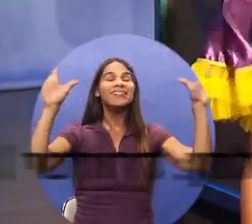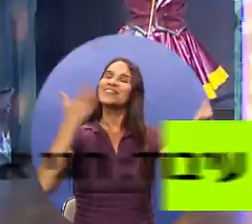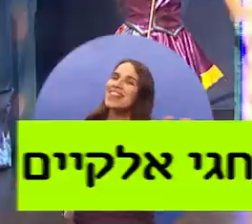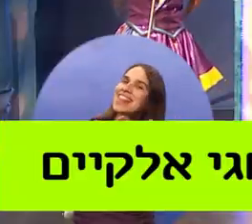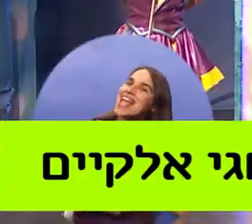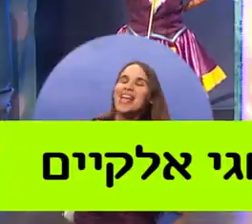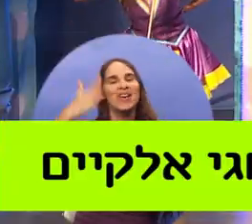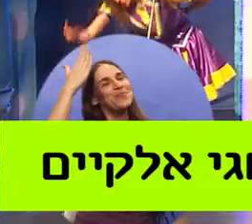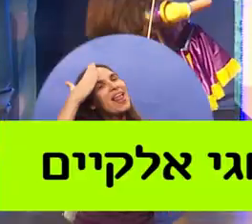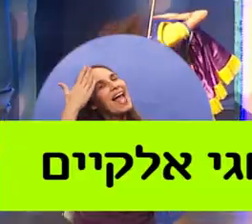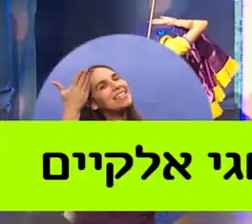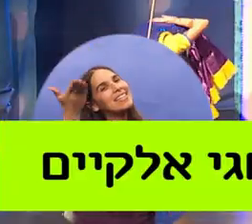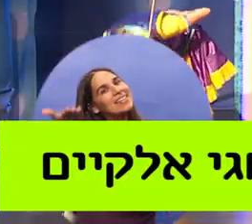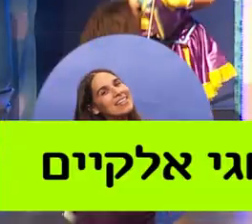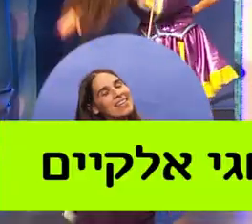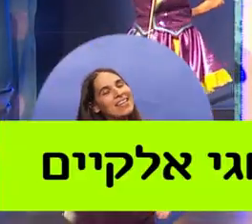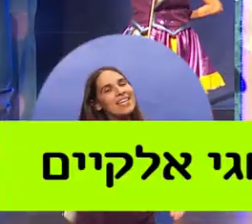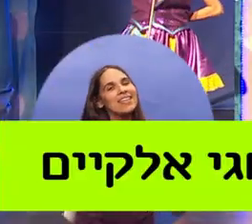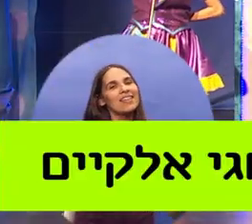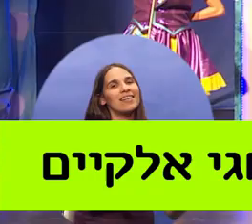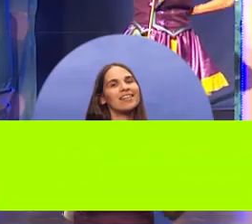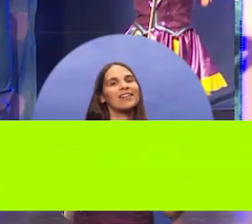להעיר, אז נעים להכיר.